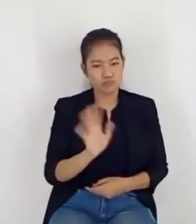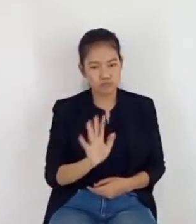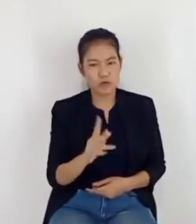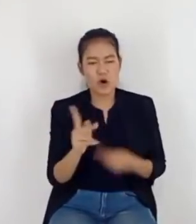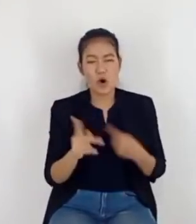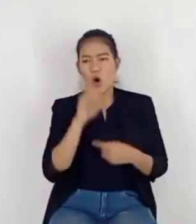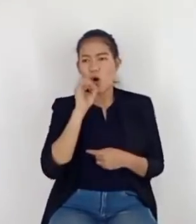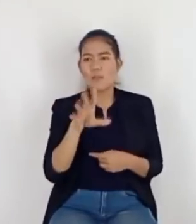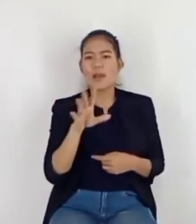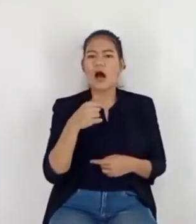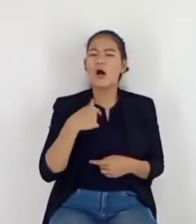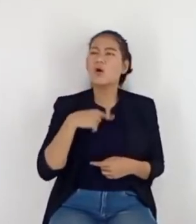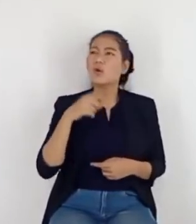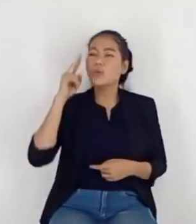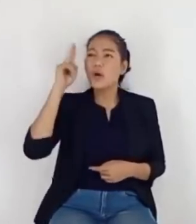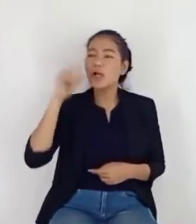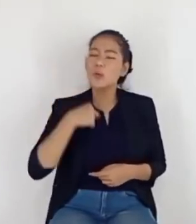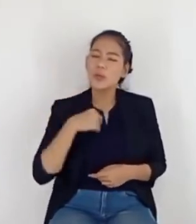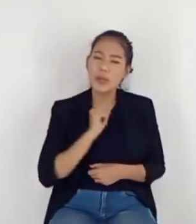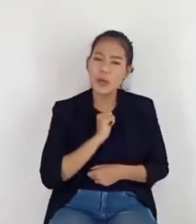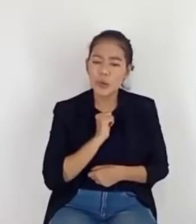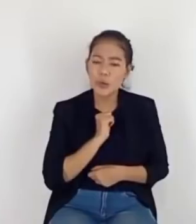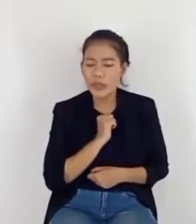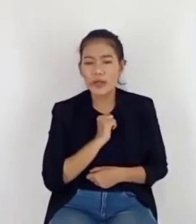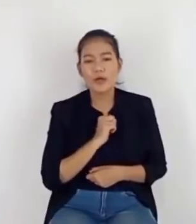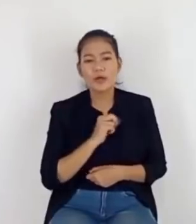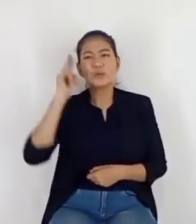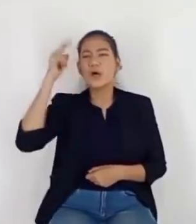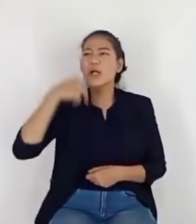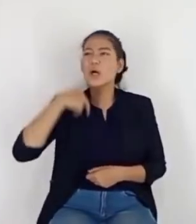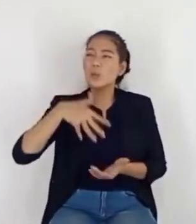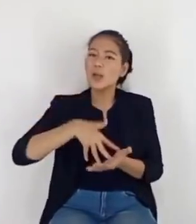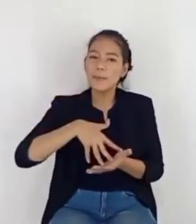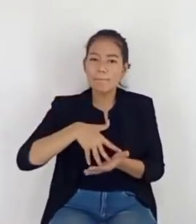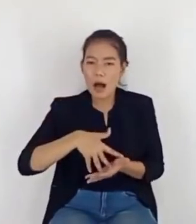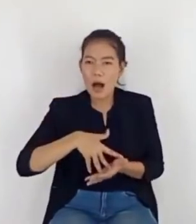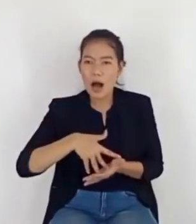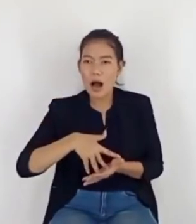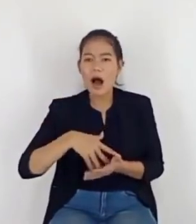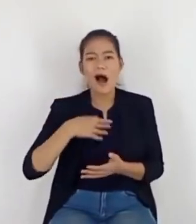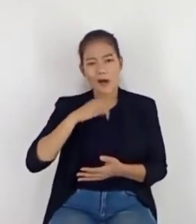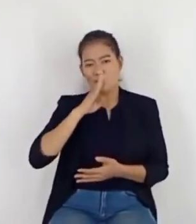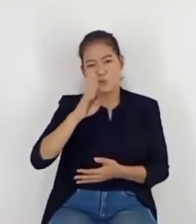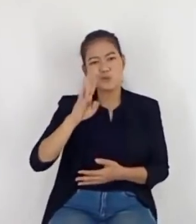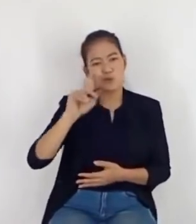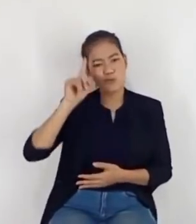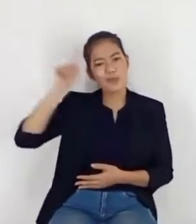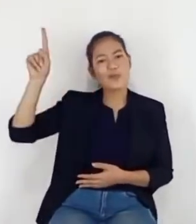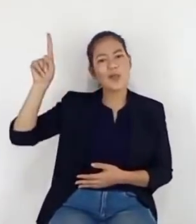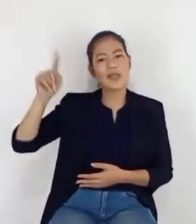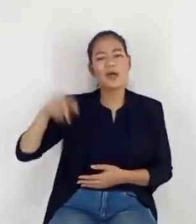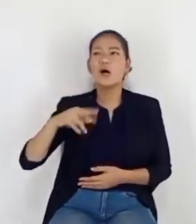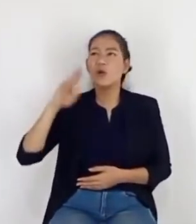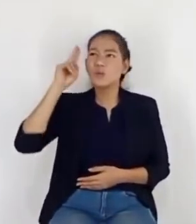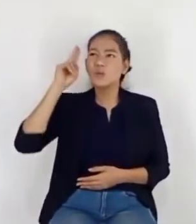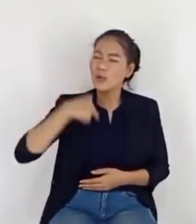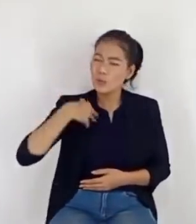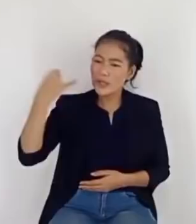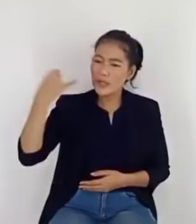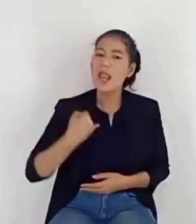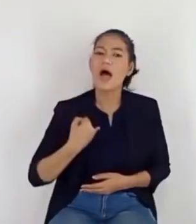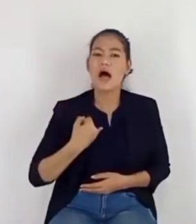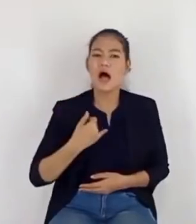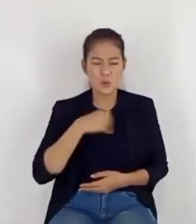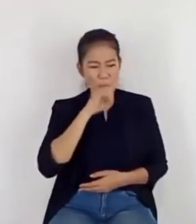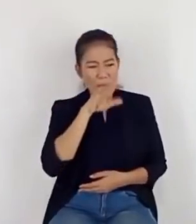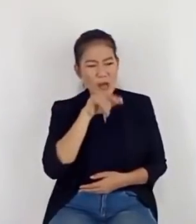Tuhan aku takut. Tuhan aku lemah, akui di hadapan Tuhan. Tuhan aku salah,